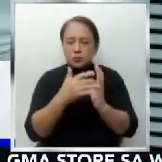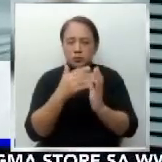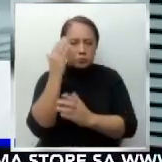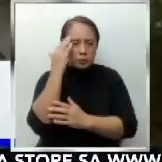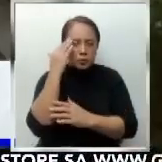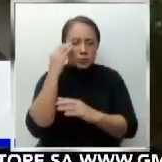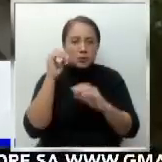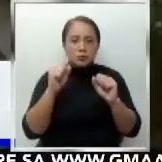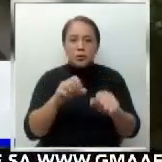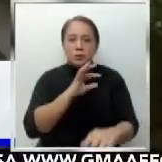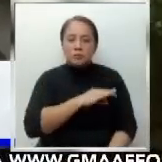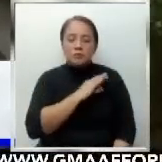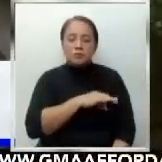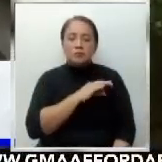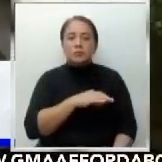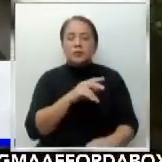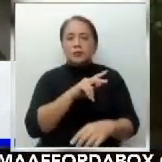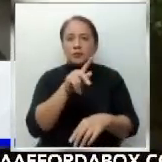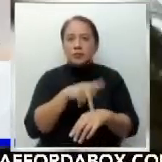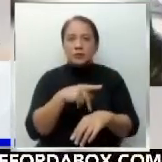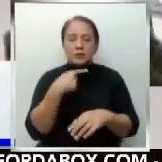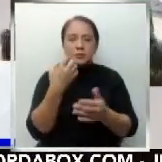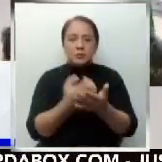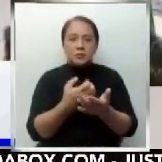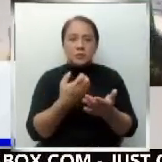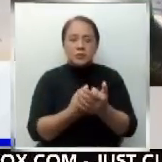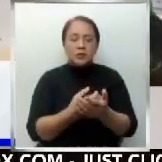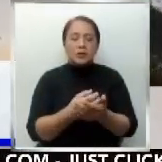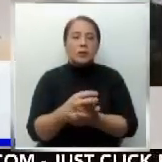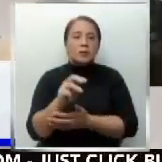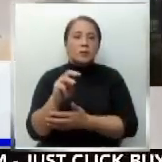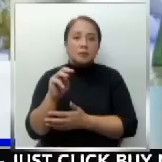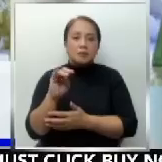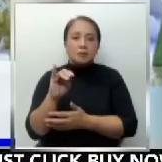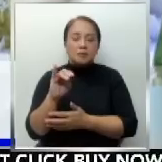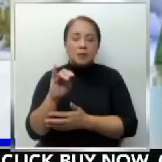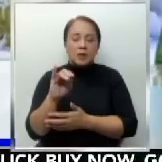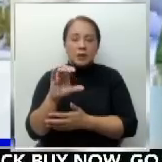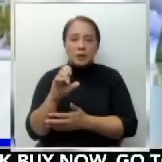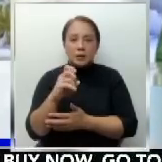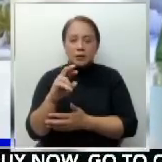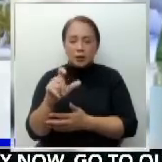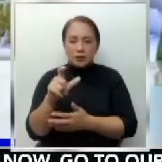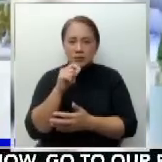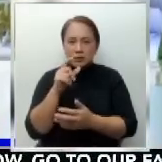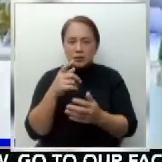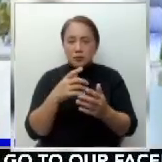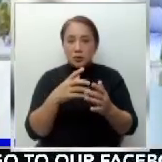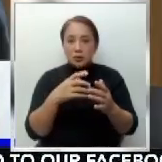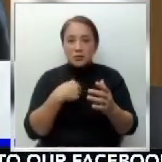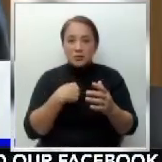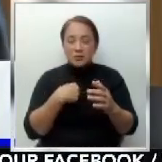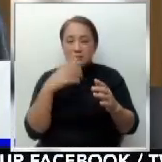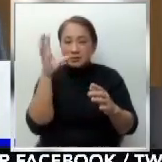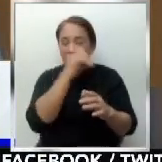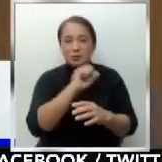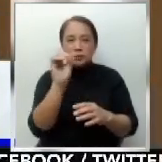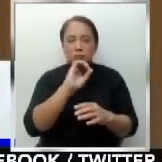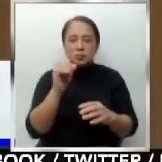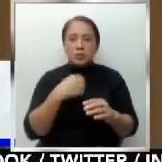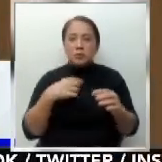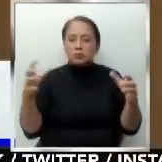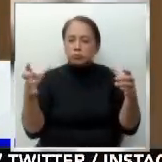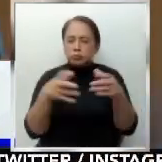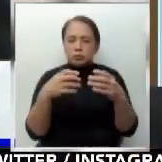ng Pilipinas ayon sa ekonomistang si Michael Ricafor. Hindi raw ito dapat na pinalalampas, lalo't unang pagtitipon nito ng mga pinakamakapangyarihang lider